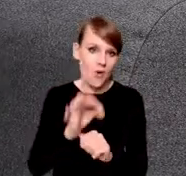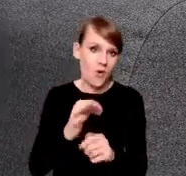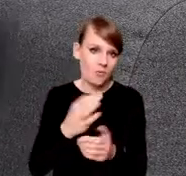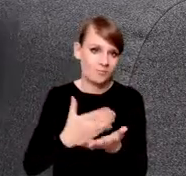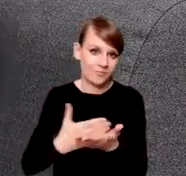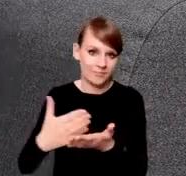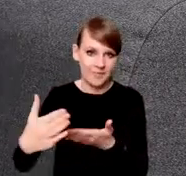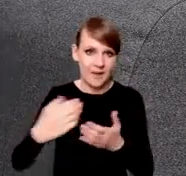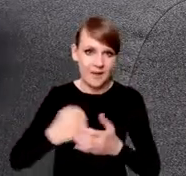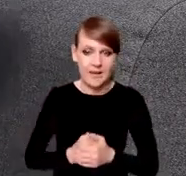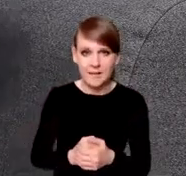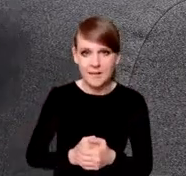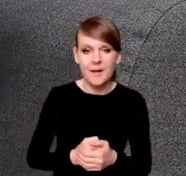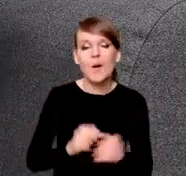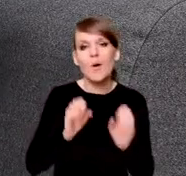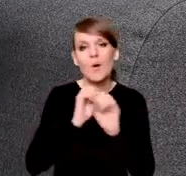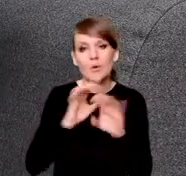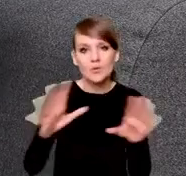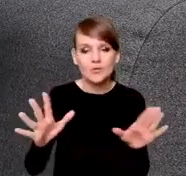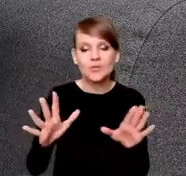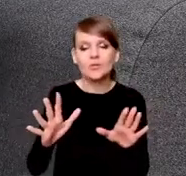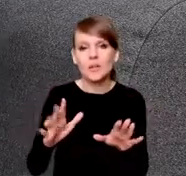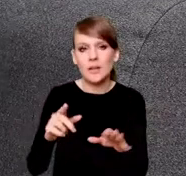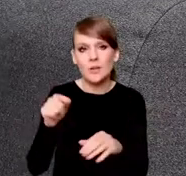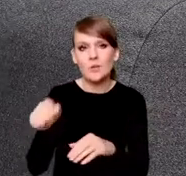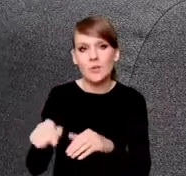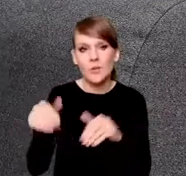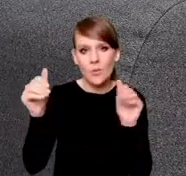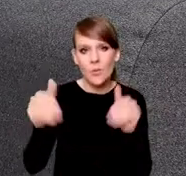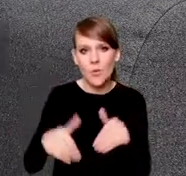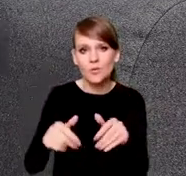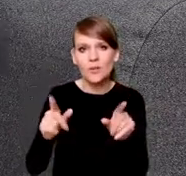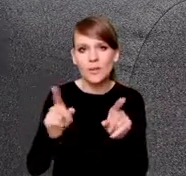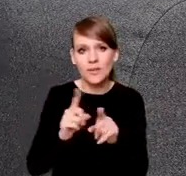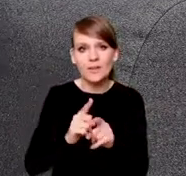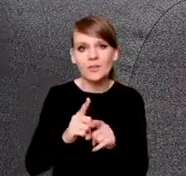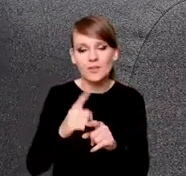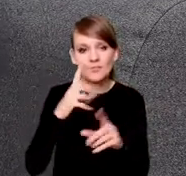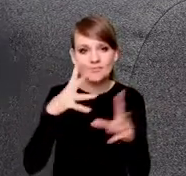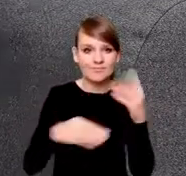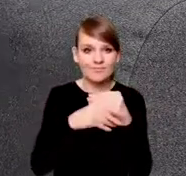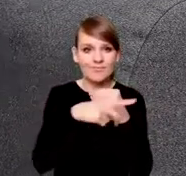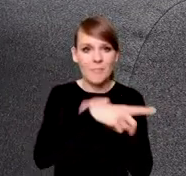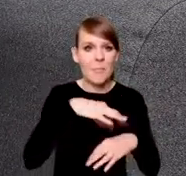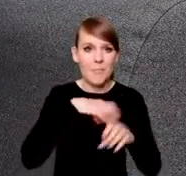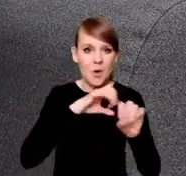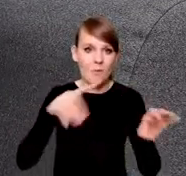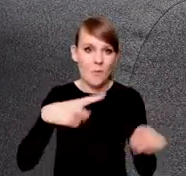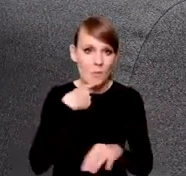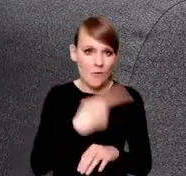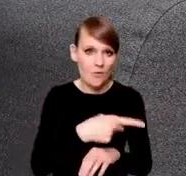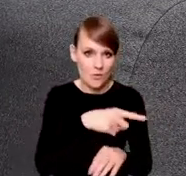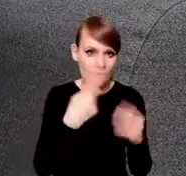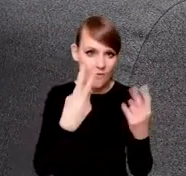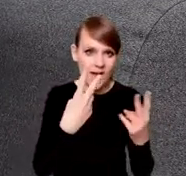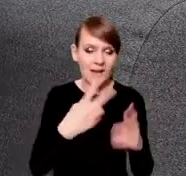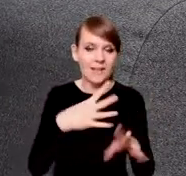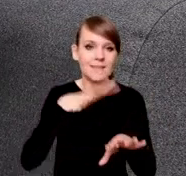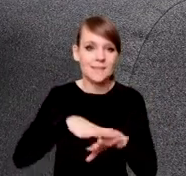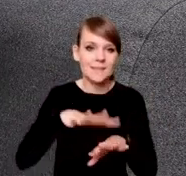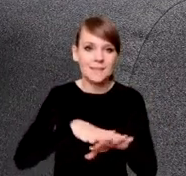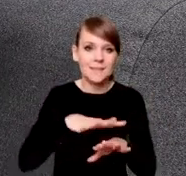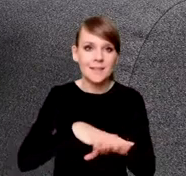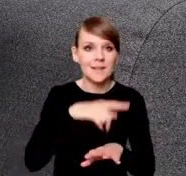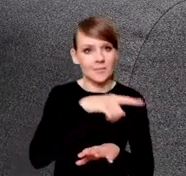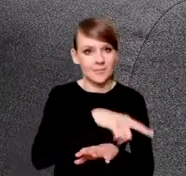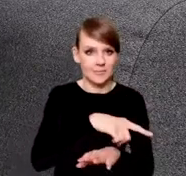I tutaj oczywiście można się odnieść do tego, co pan profesor wspomniał i też uważam bardzo ważne, systemowe ramy tej